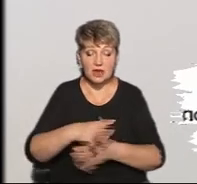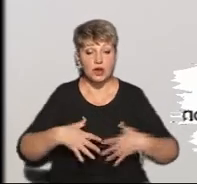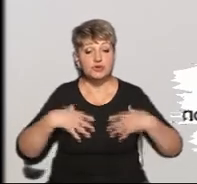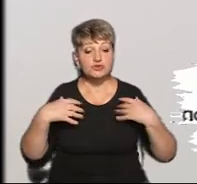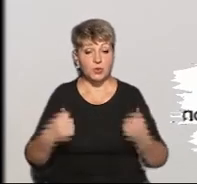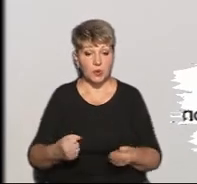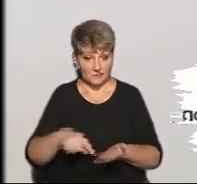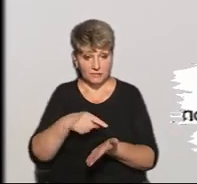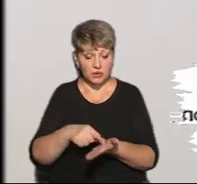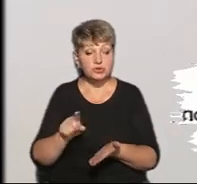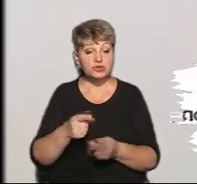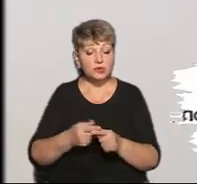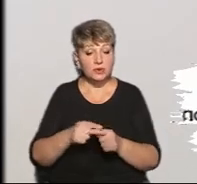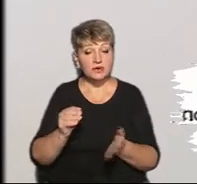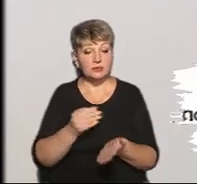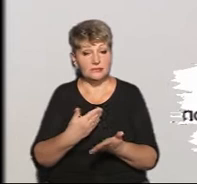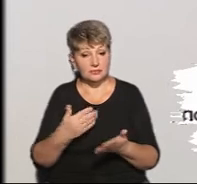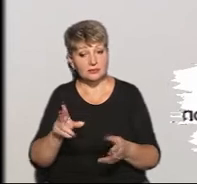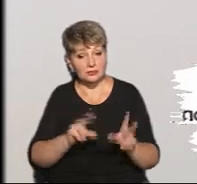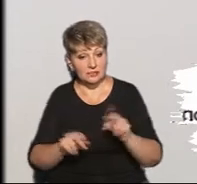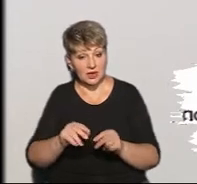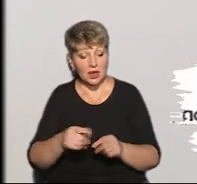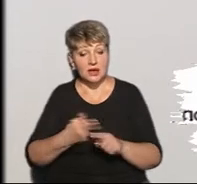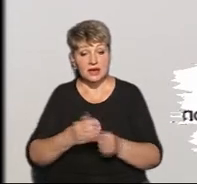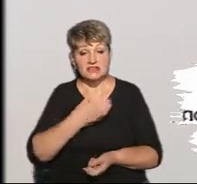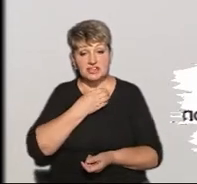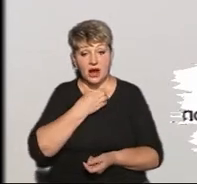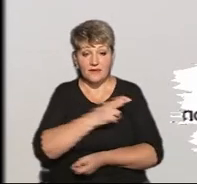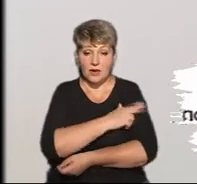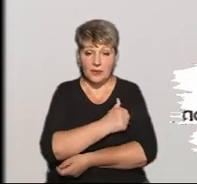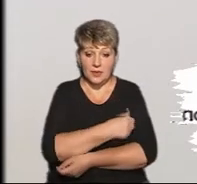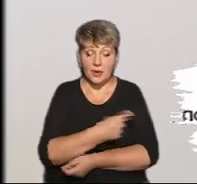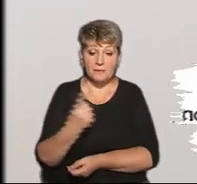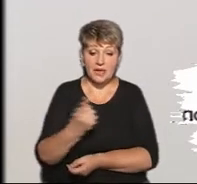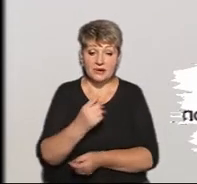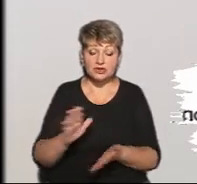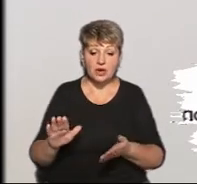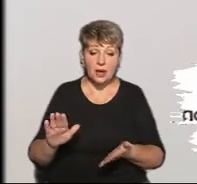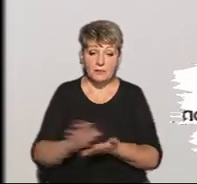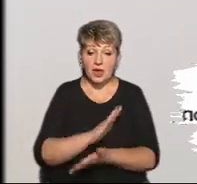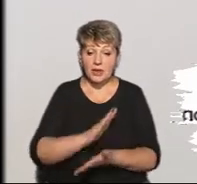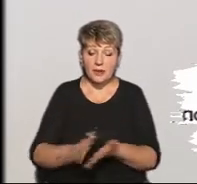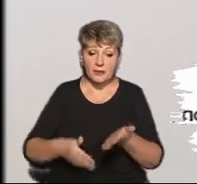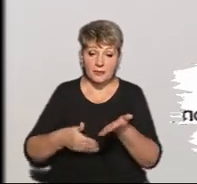місто. Що під цим ми маємо на увазі? Перше – страхова медицина, безкоштовна перша медична допомога. Це дуже